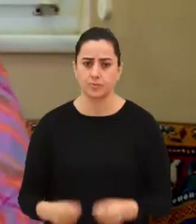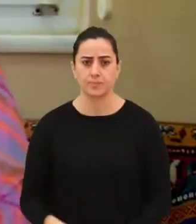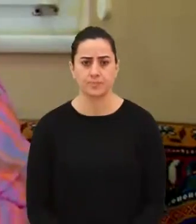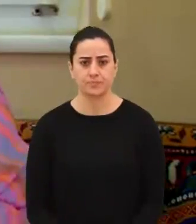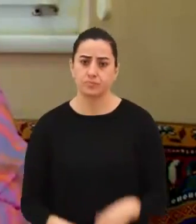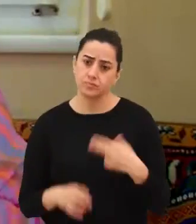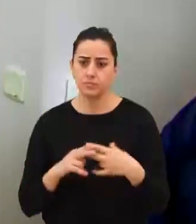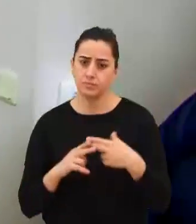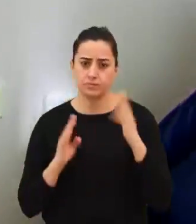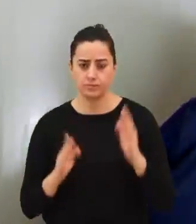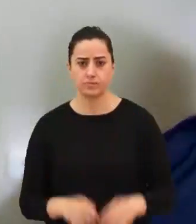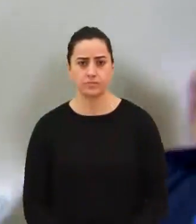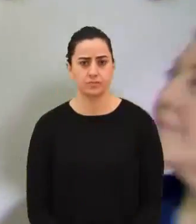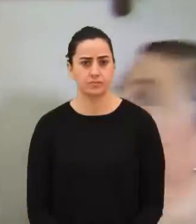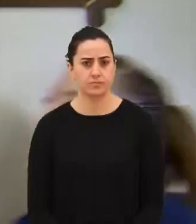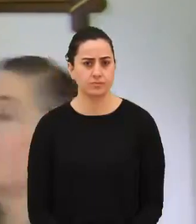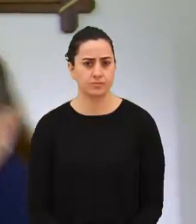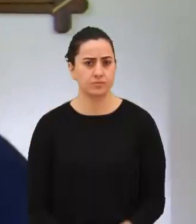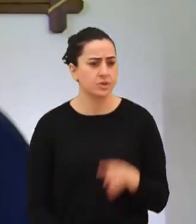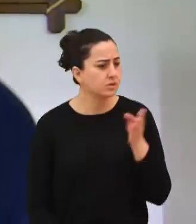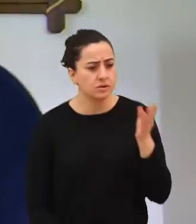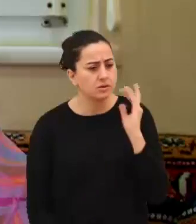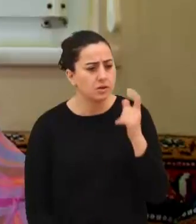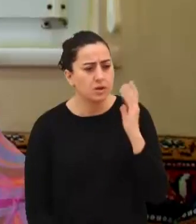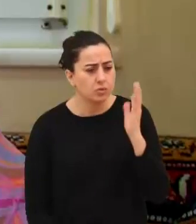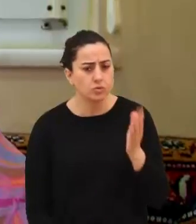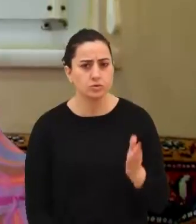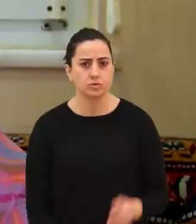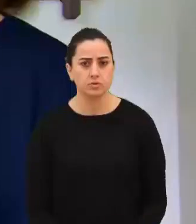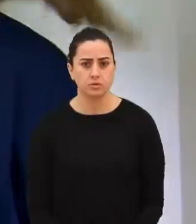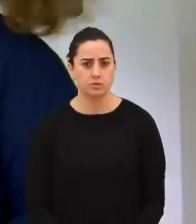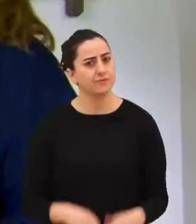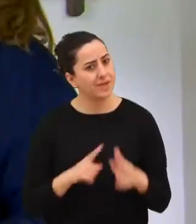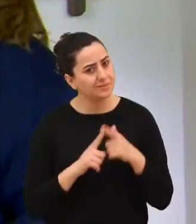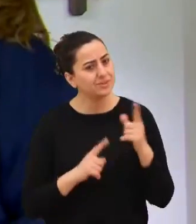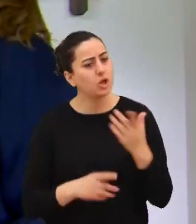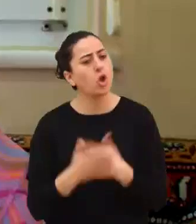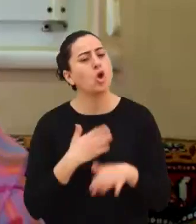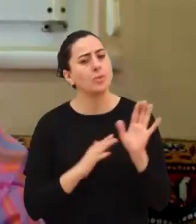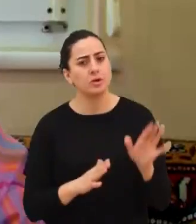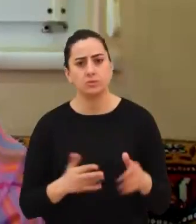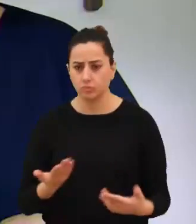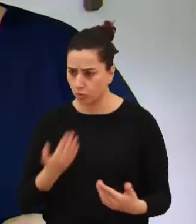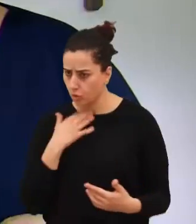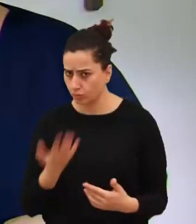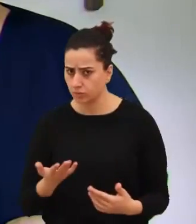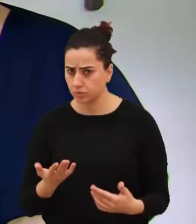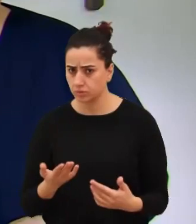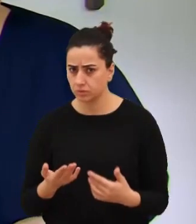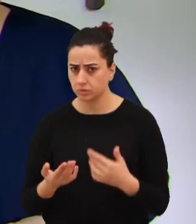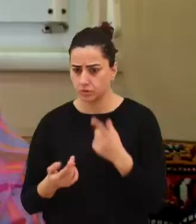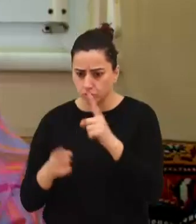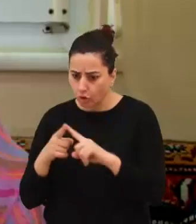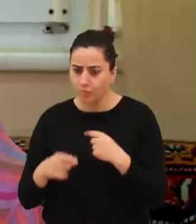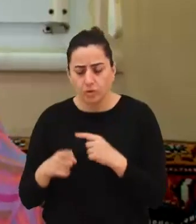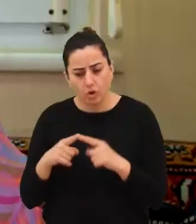kalk. Hemen hemen gidelim, hemen hemen hemen. Sen ne diyorsun ya? Sen nereye geliyorsun? Bak Fatma Hanım istersen sen yorulma. Ay ne demek Mahmut Bey? Sizin torun benim